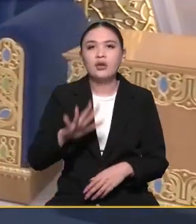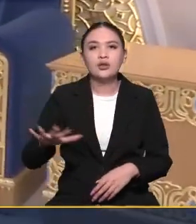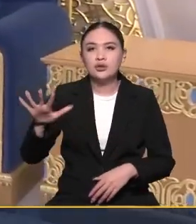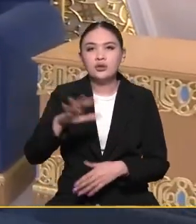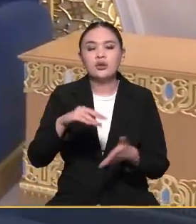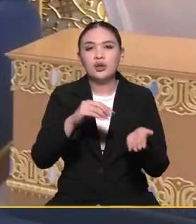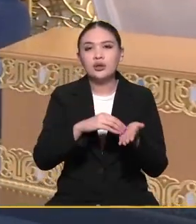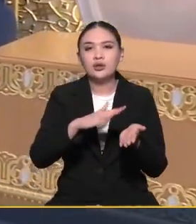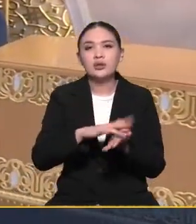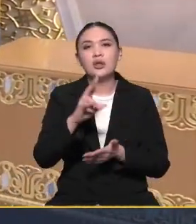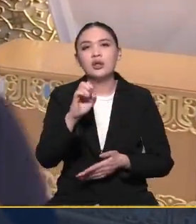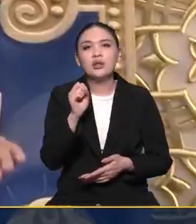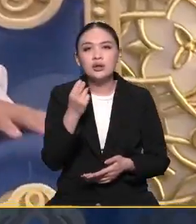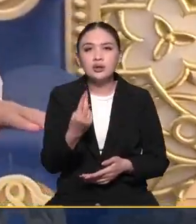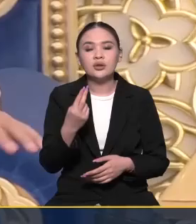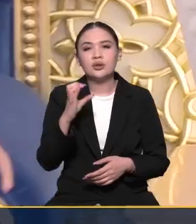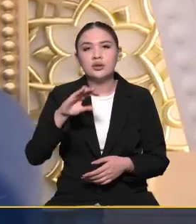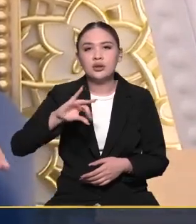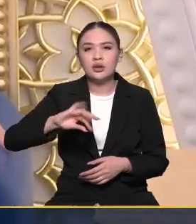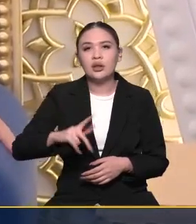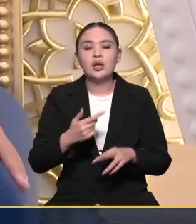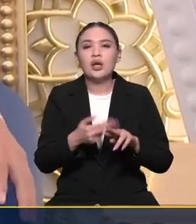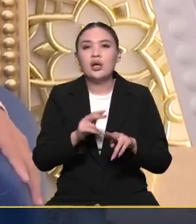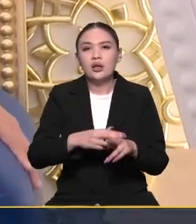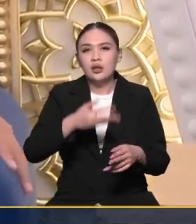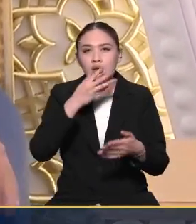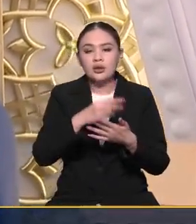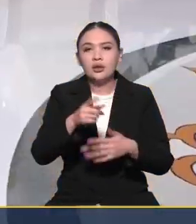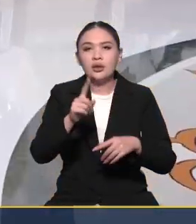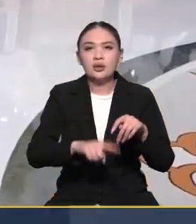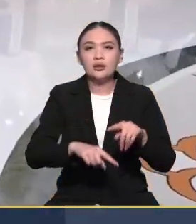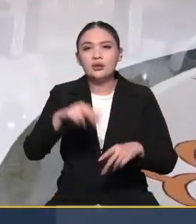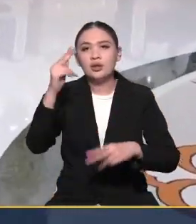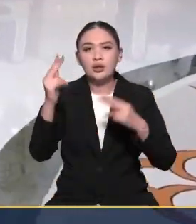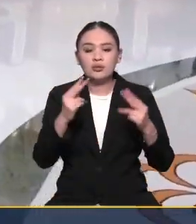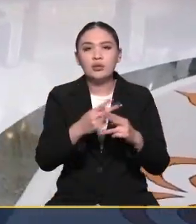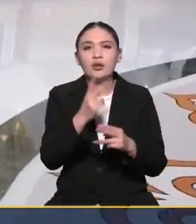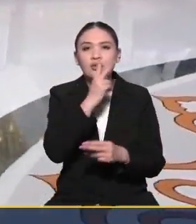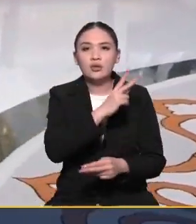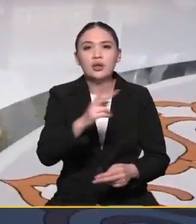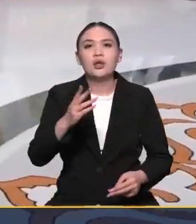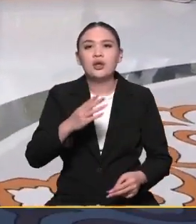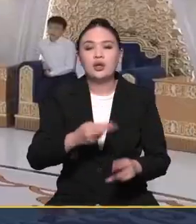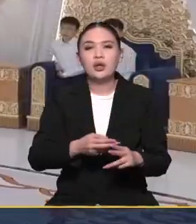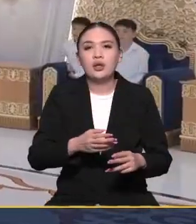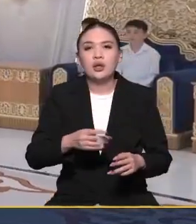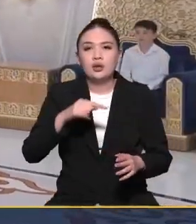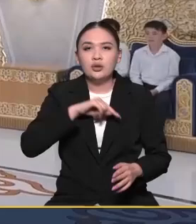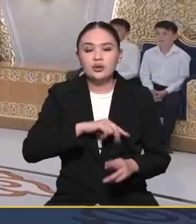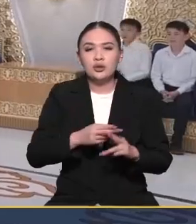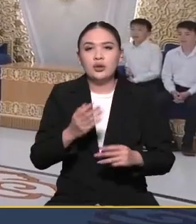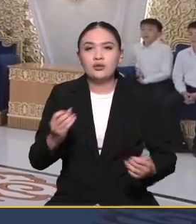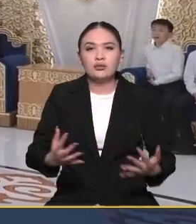оформленный в национальном стиле. Родной шаңырақ и национальные орнаменты тронули ребят до глубины души. Оказались среди ребят